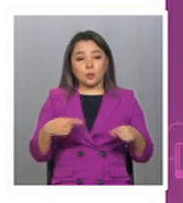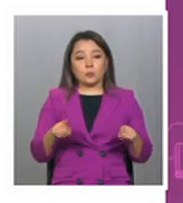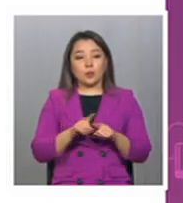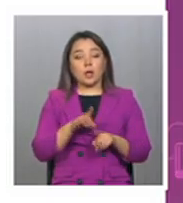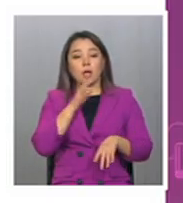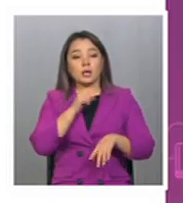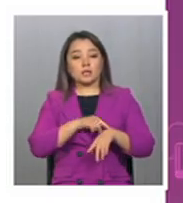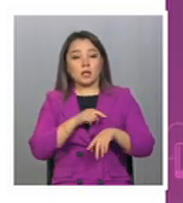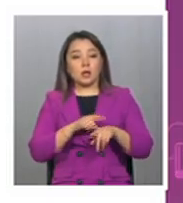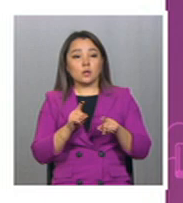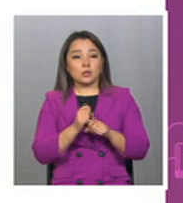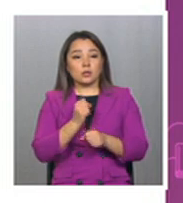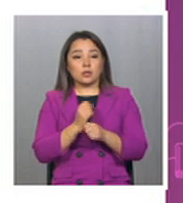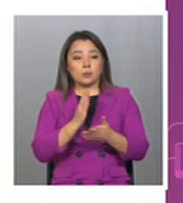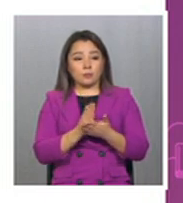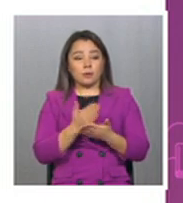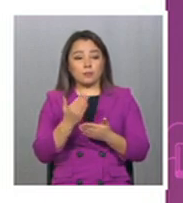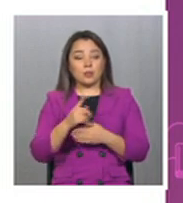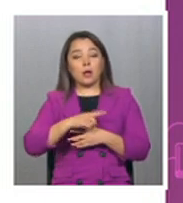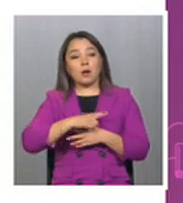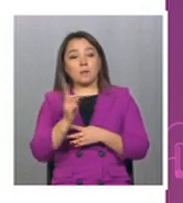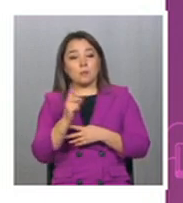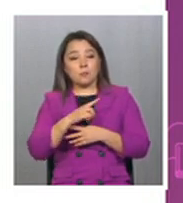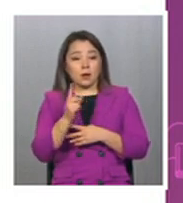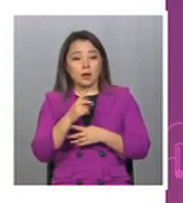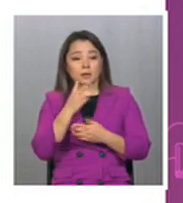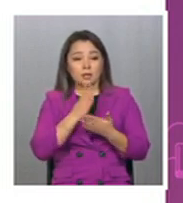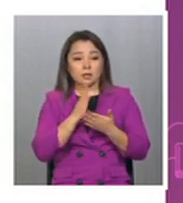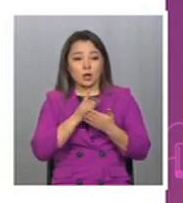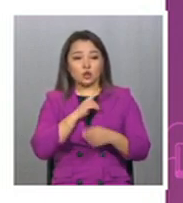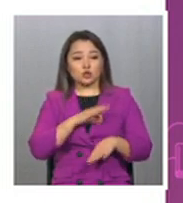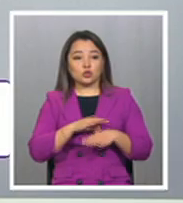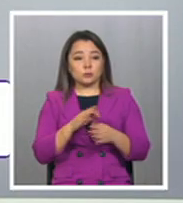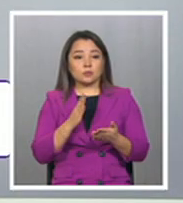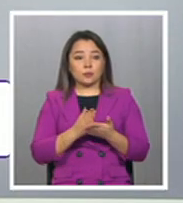сағатты жасауда, маятниктер жасауда қолданылады.